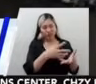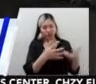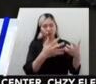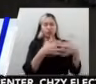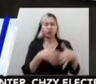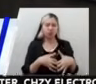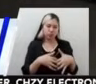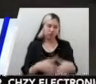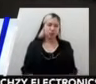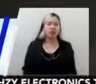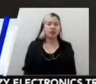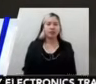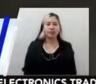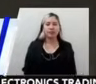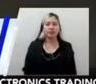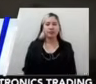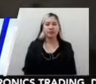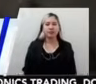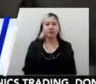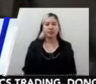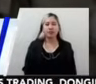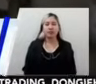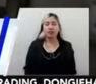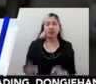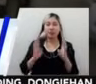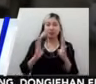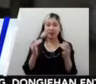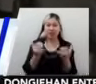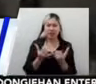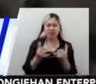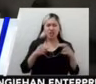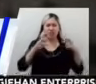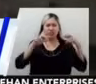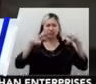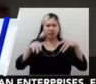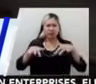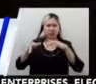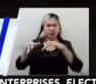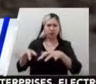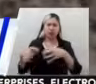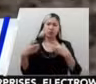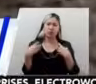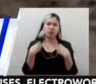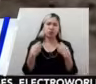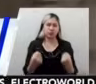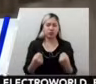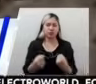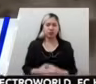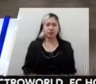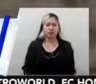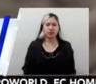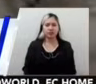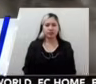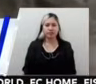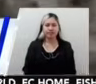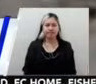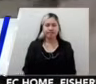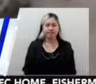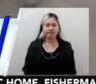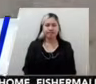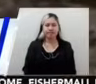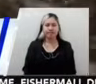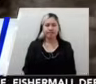Malakas ang agos ng tubig sa barangay. Diyos ko, lulubog yata yung bahay namin. Nanang humupa, nag-iwan